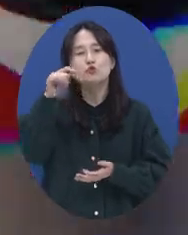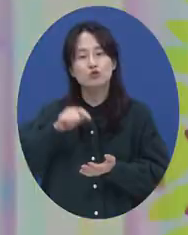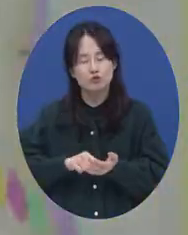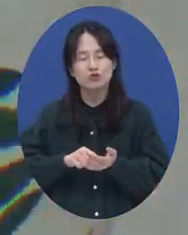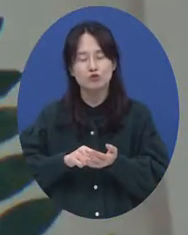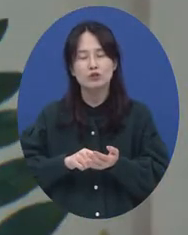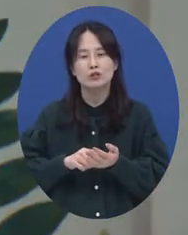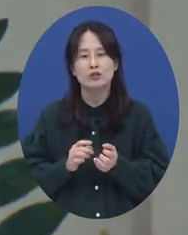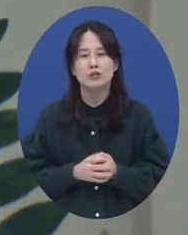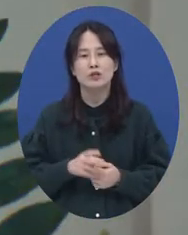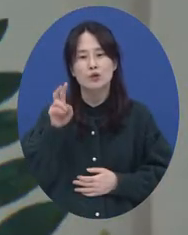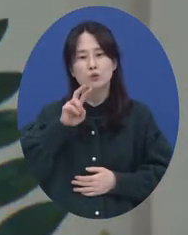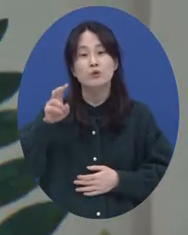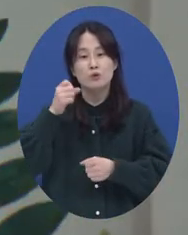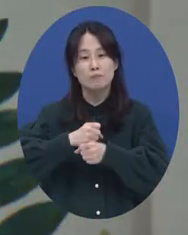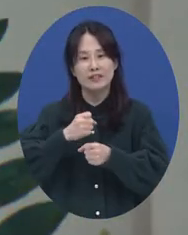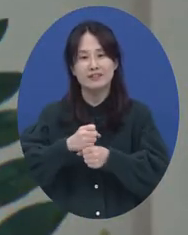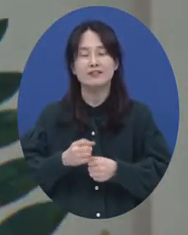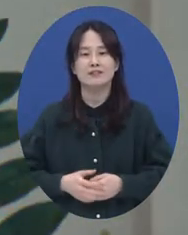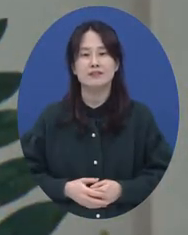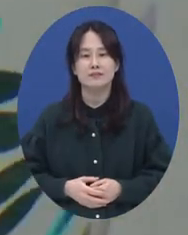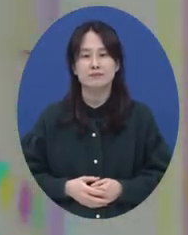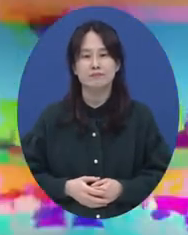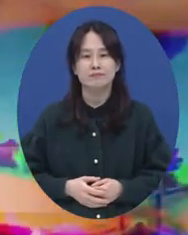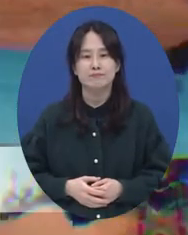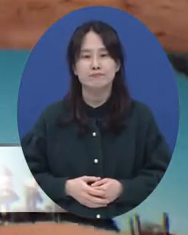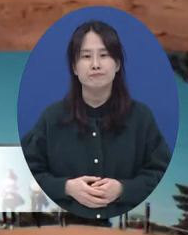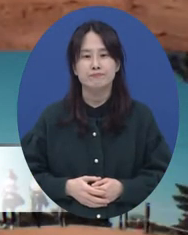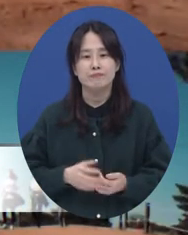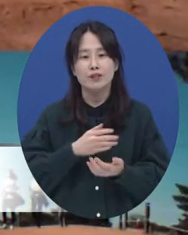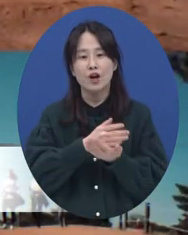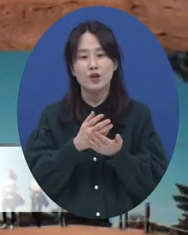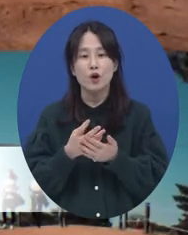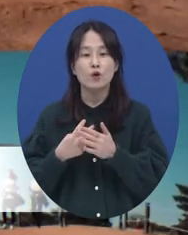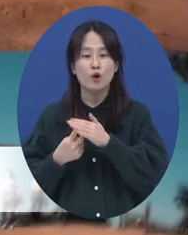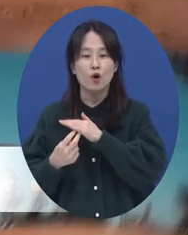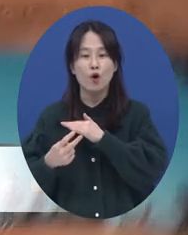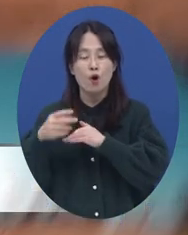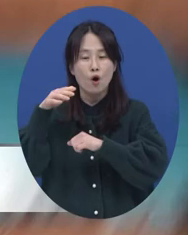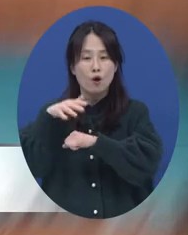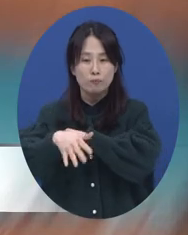흥얼거릴 수 있게 만들어진 게 특징입니다. 여러